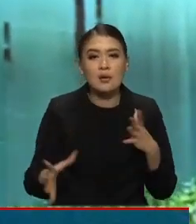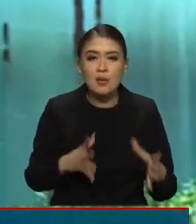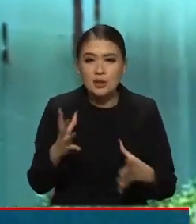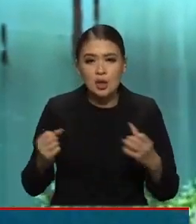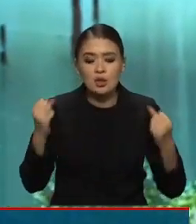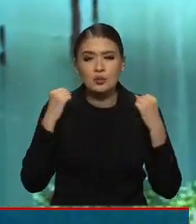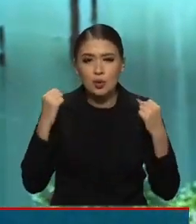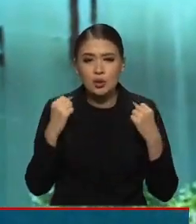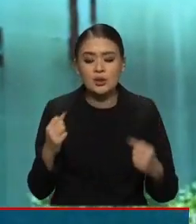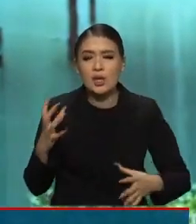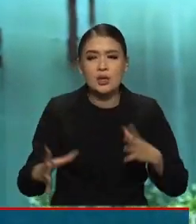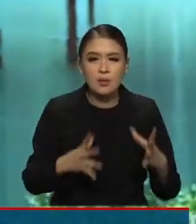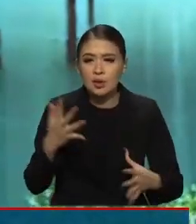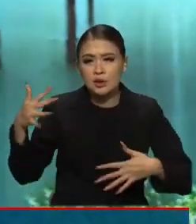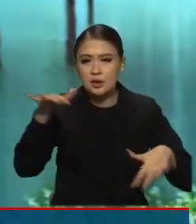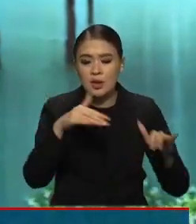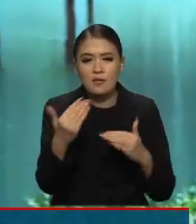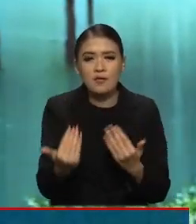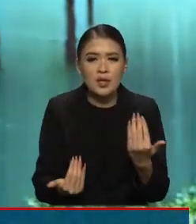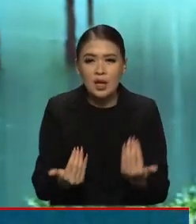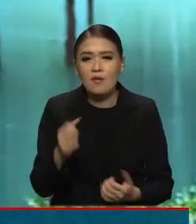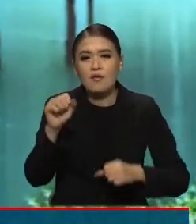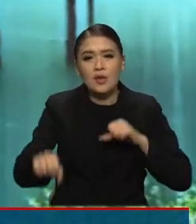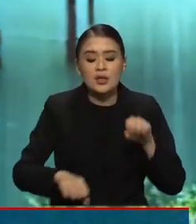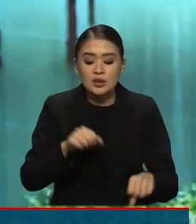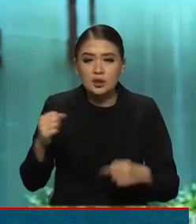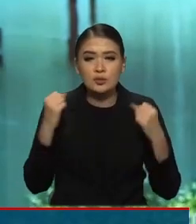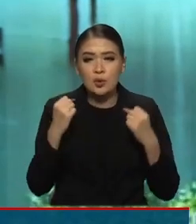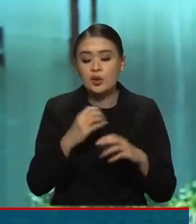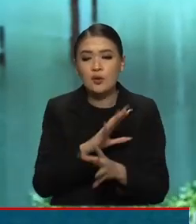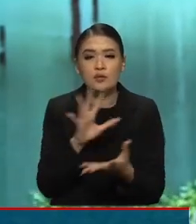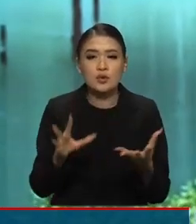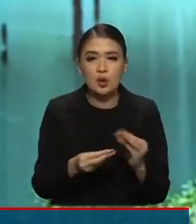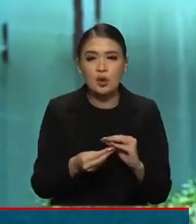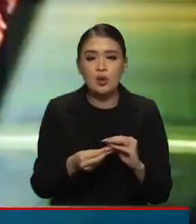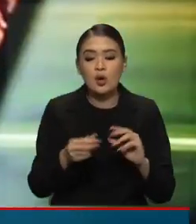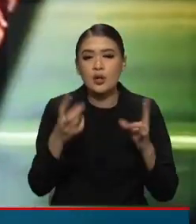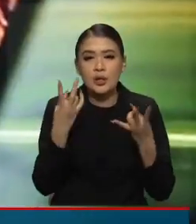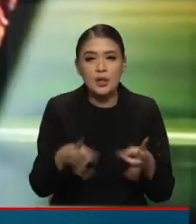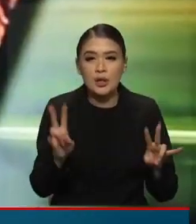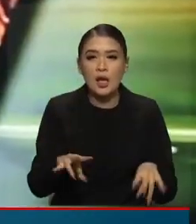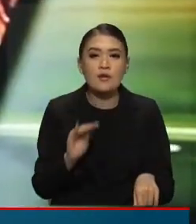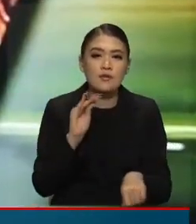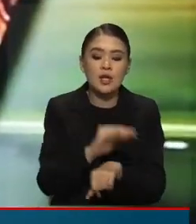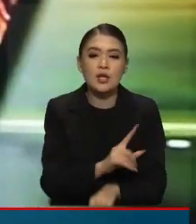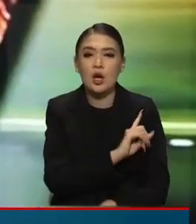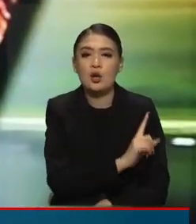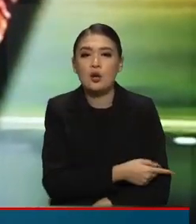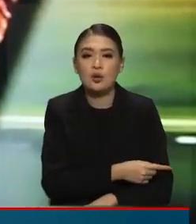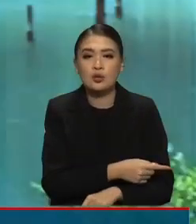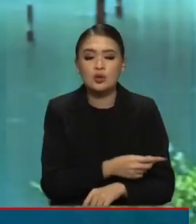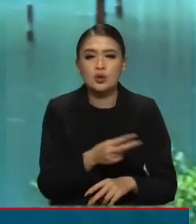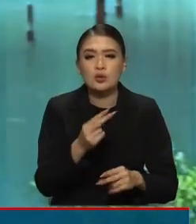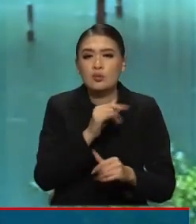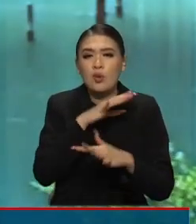спортом, занимаются горнолыжными, велоспортом. То есть вот это. И для этого не нужно вкладывать огромные деньги. Ту же